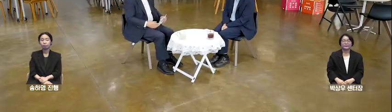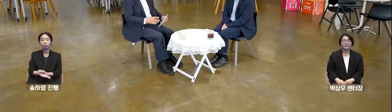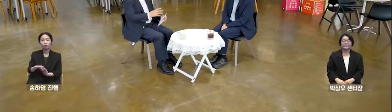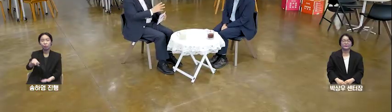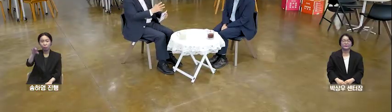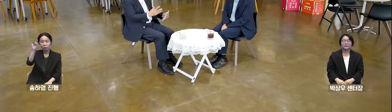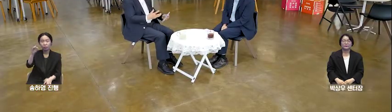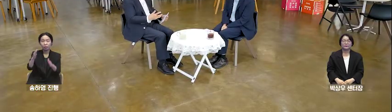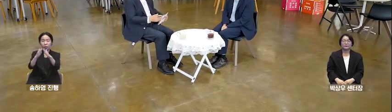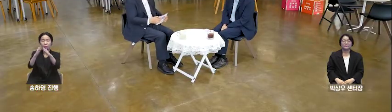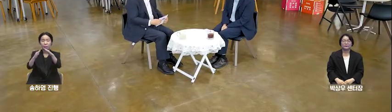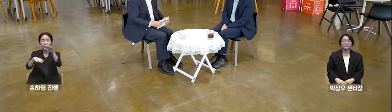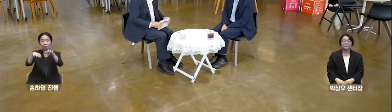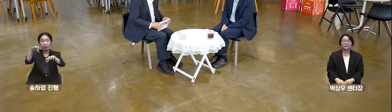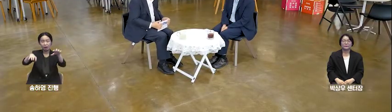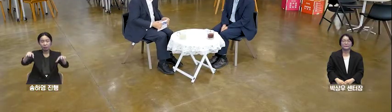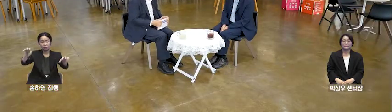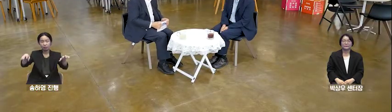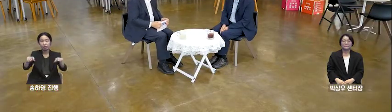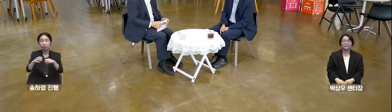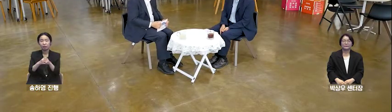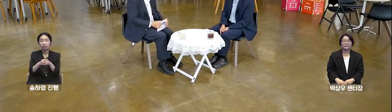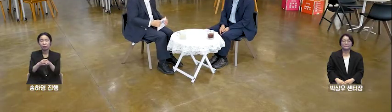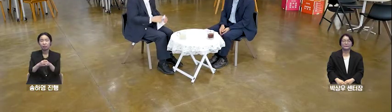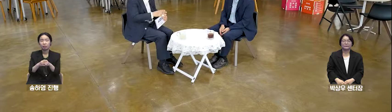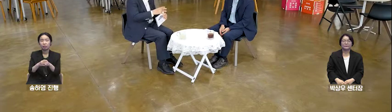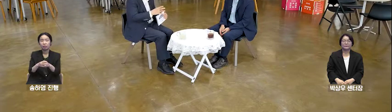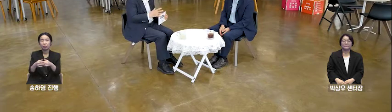일단은 그러면 그 마을에